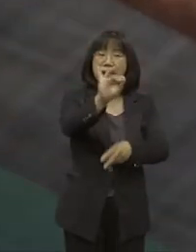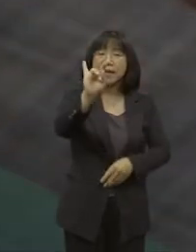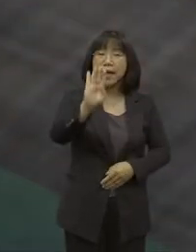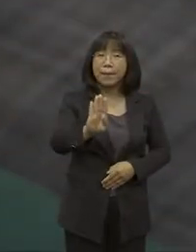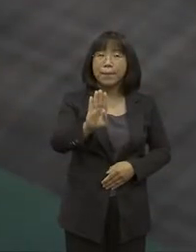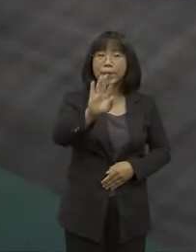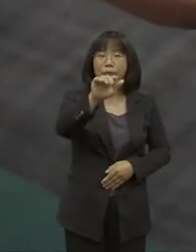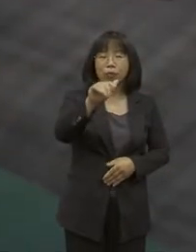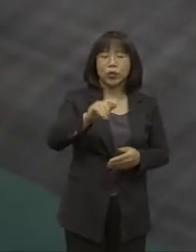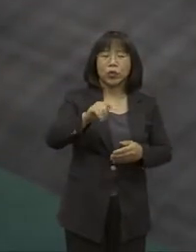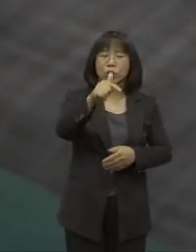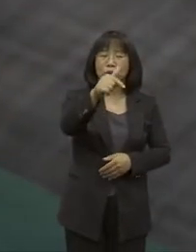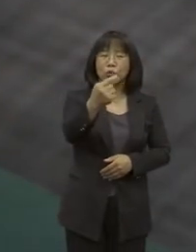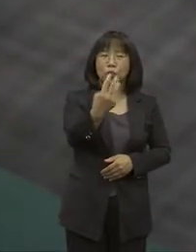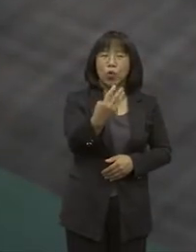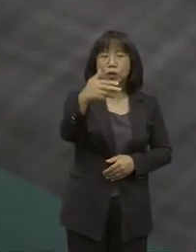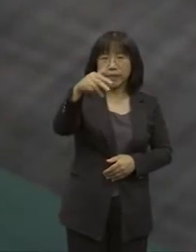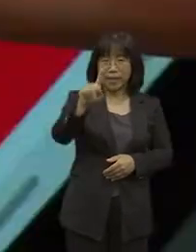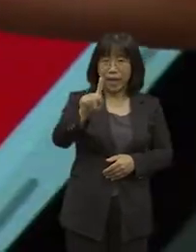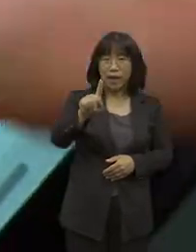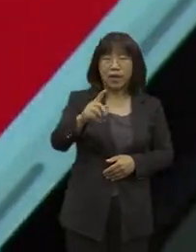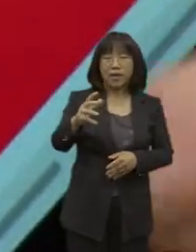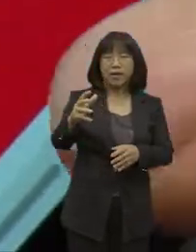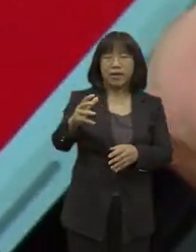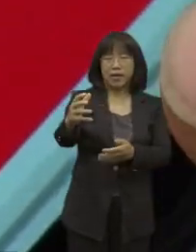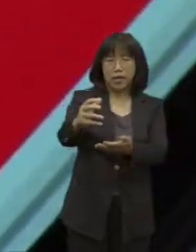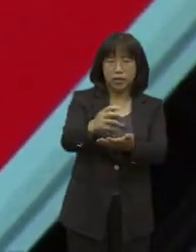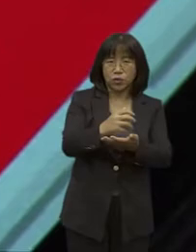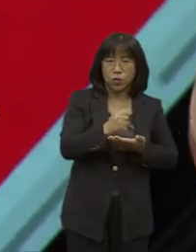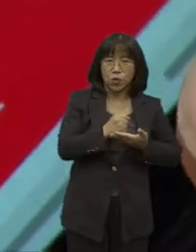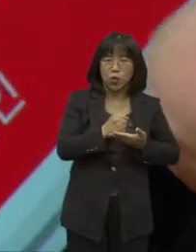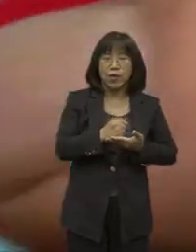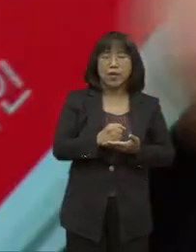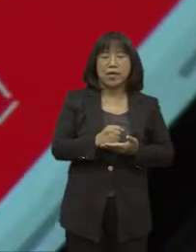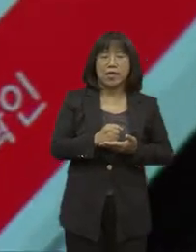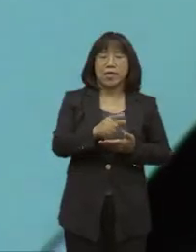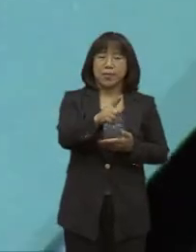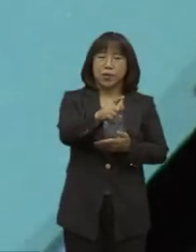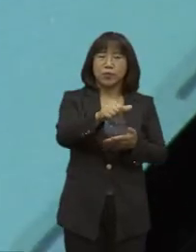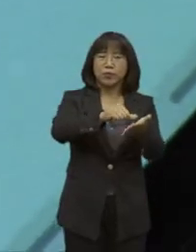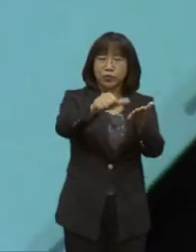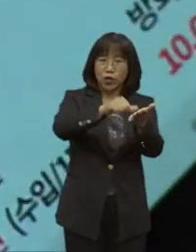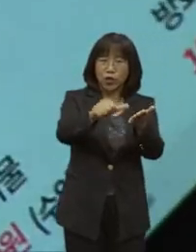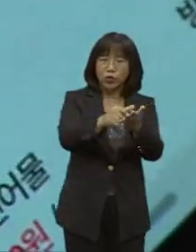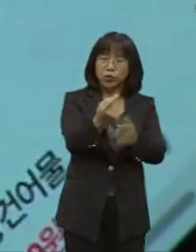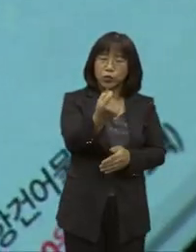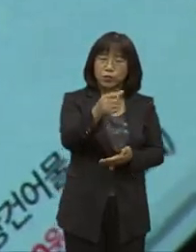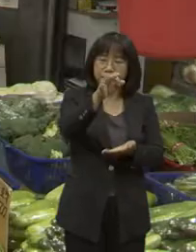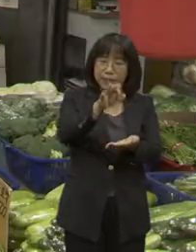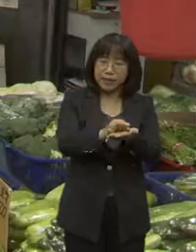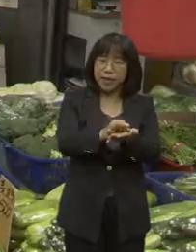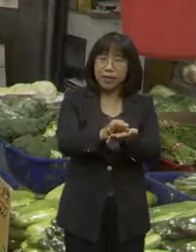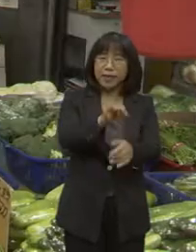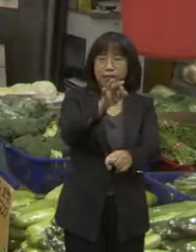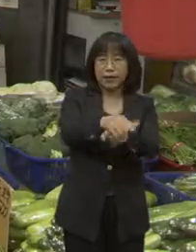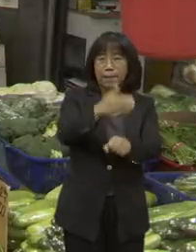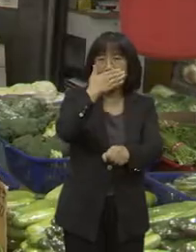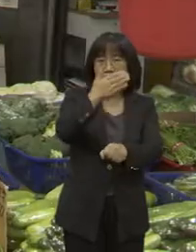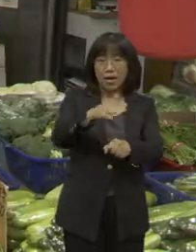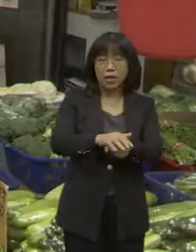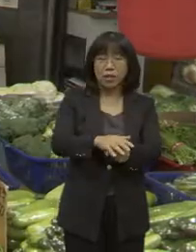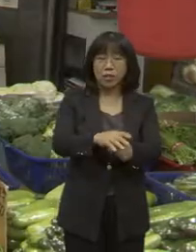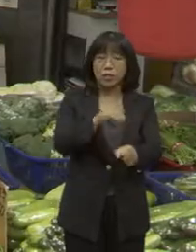통해 방신 전통시장, 까치산 시장의 신선한 물건을 저렴한 가격으로 구입할 수 있습니다.